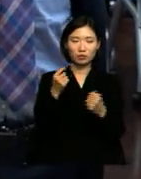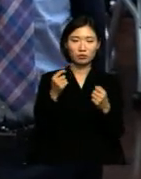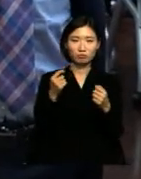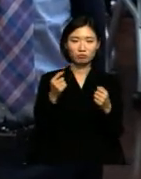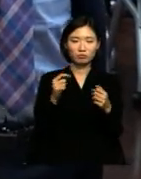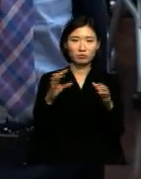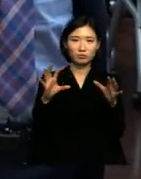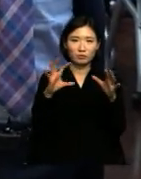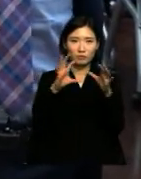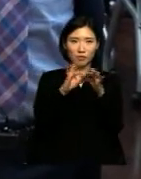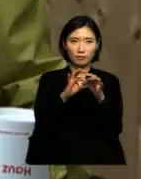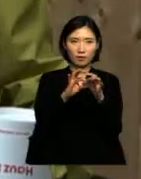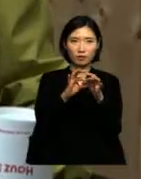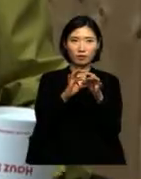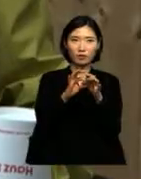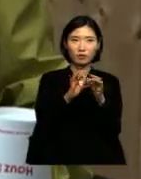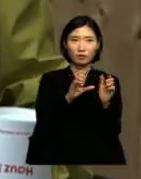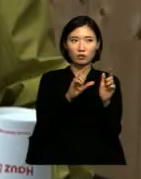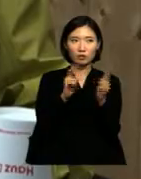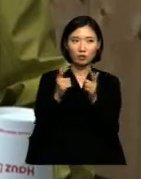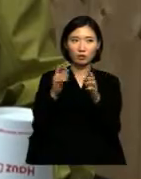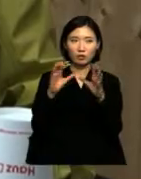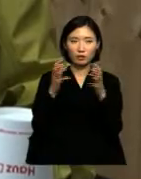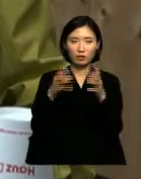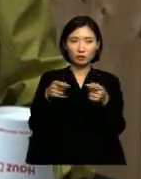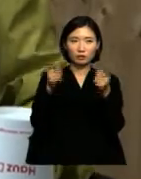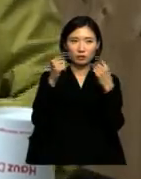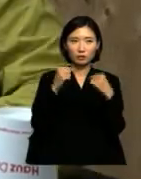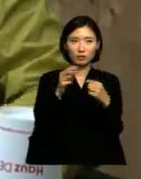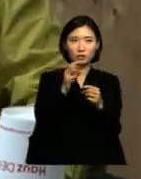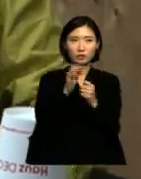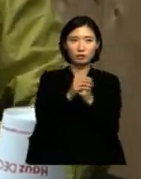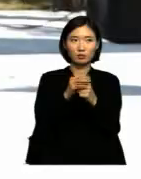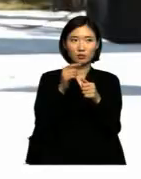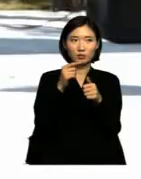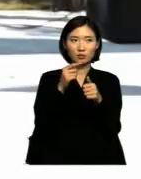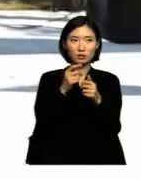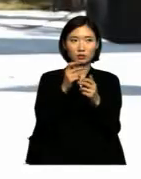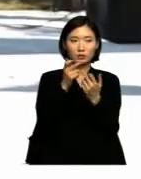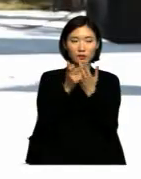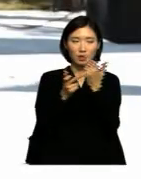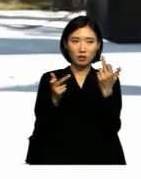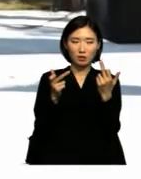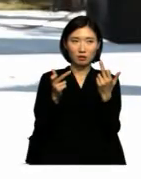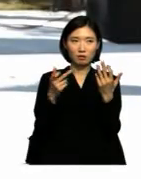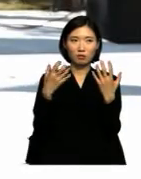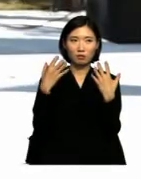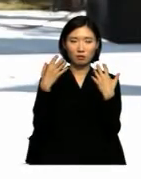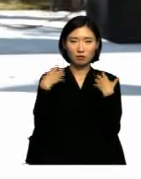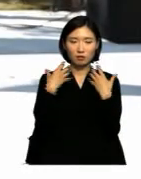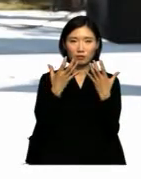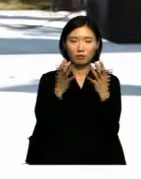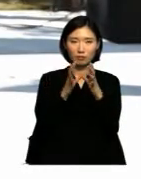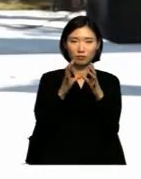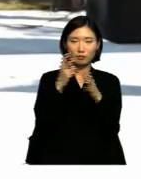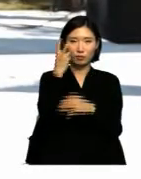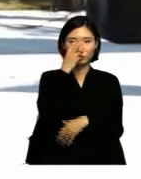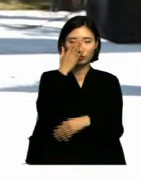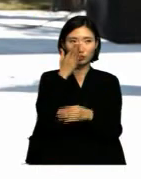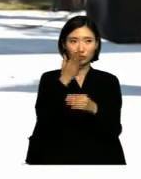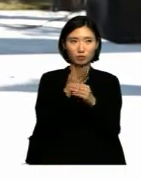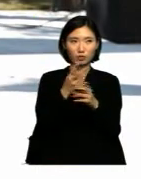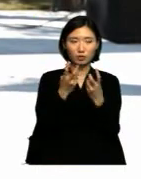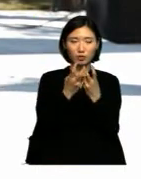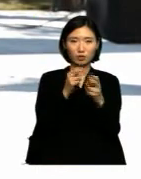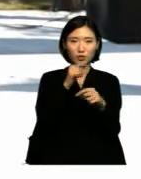각국의 방문객들이 함께했습니다. 산림청정 자원을 잘 가지고 보존시키고 있습니다. 그것을 어떻게 하면